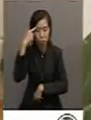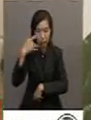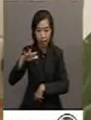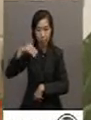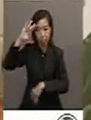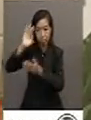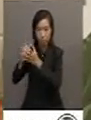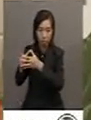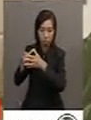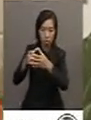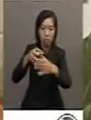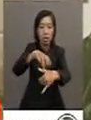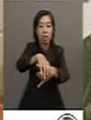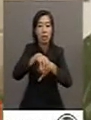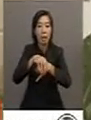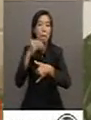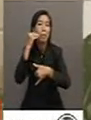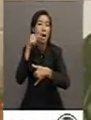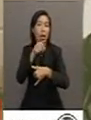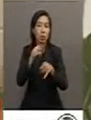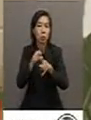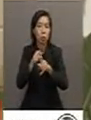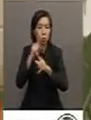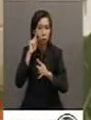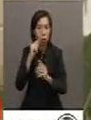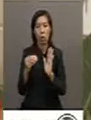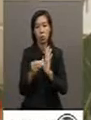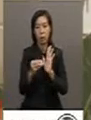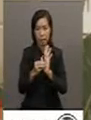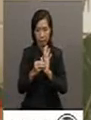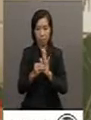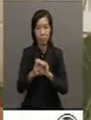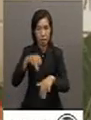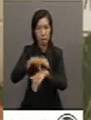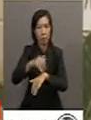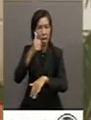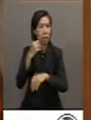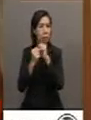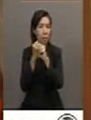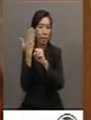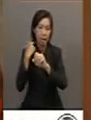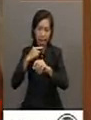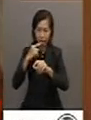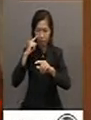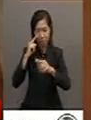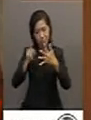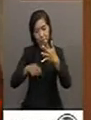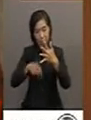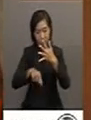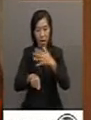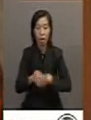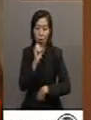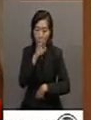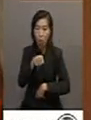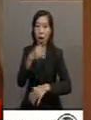จับกุมที่บ้านย่านแสมดำเขตบางขุนเทียนที่กรุงเทพมหานครเมื่อช่วงปลายปีที่ผ่านมานะคะแล้วก็ตั้งข้อหาหมิ่นประมา